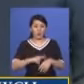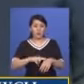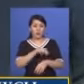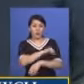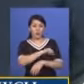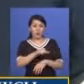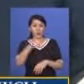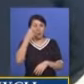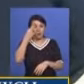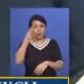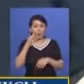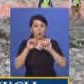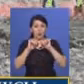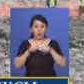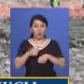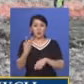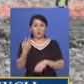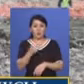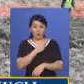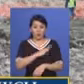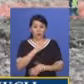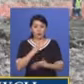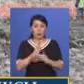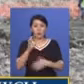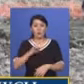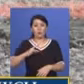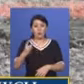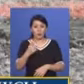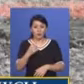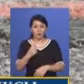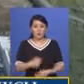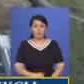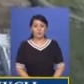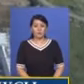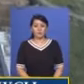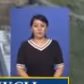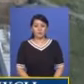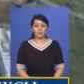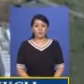тәжірибеден өтуге мүмкіндік алмақ. Ол үшін қаржы қарастырылған, деді өңір басшысы. Аманжол Нұртазин, Самат Есенғалиев, жаңалықтар қызметі.